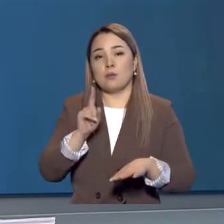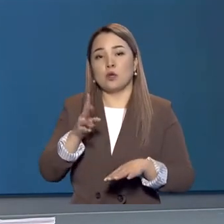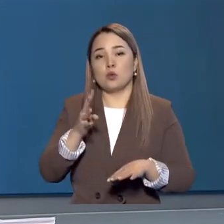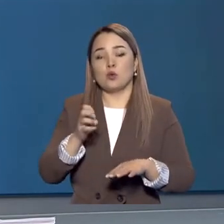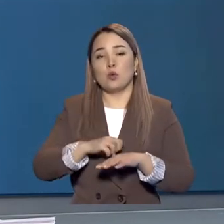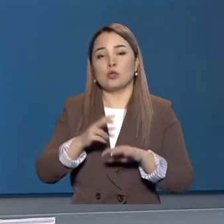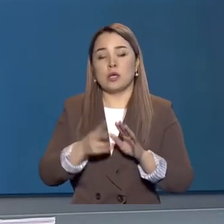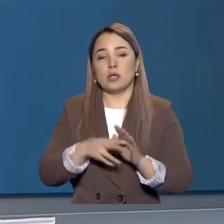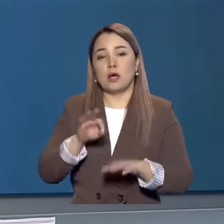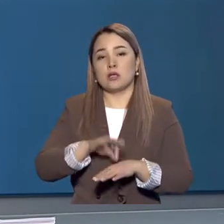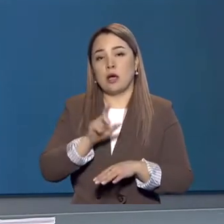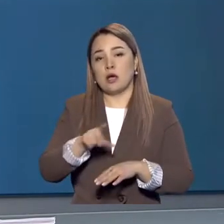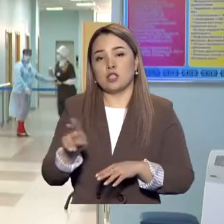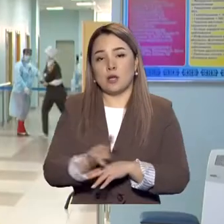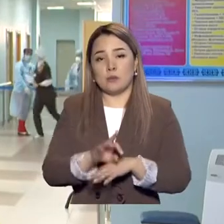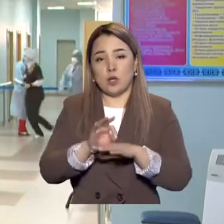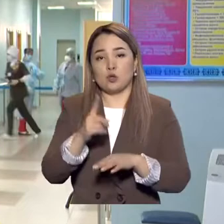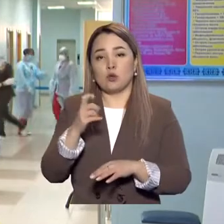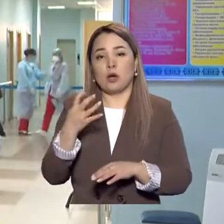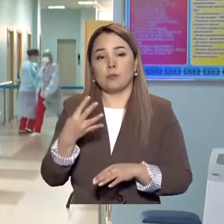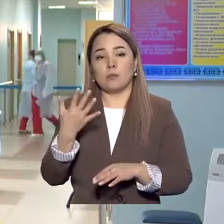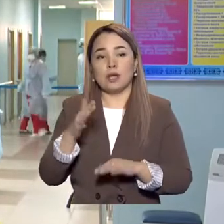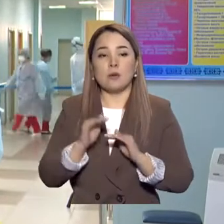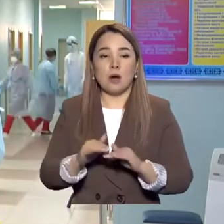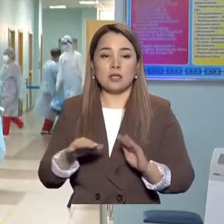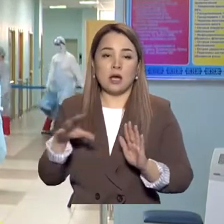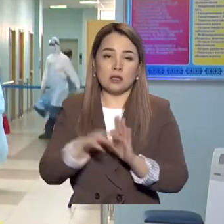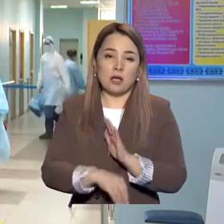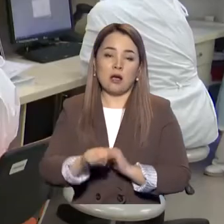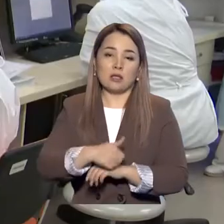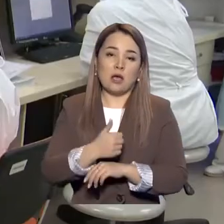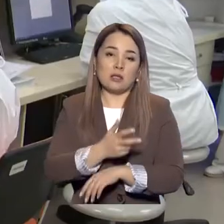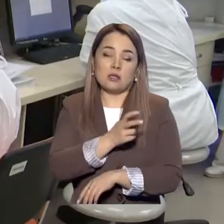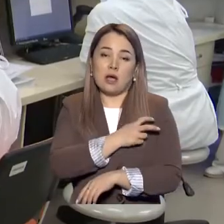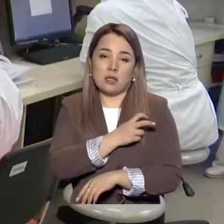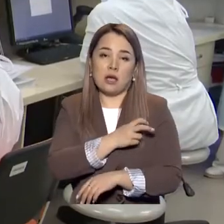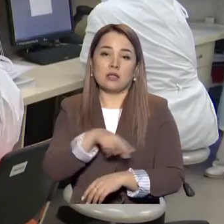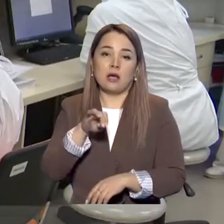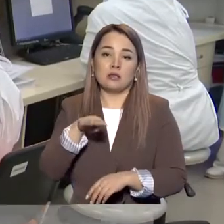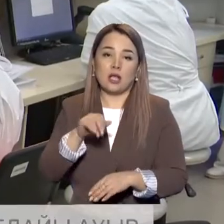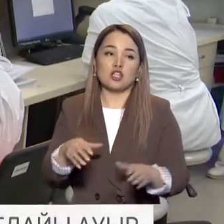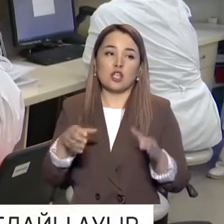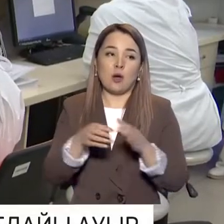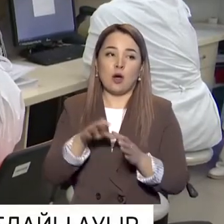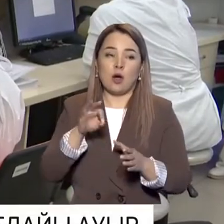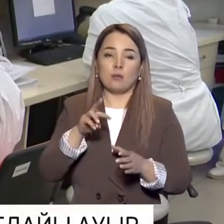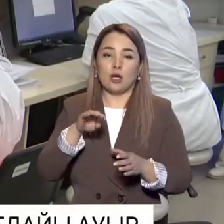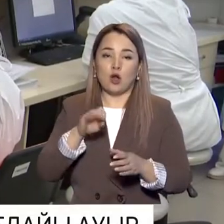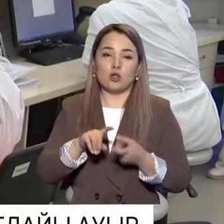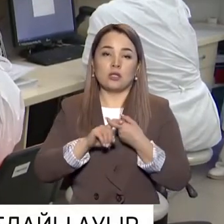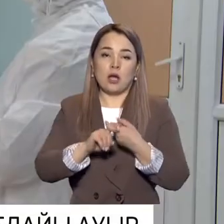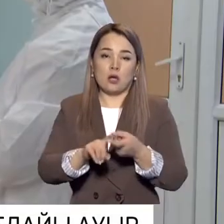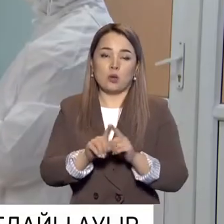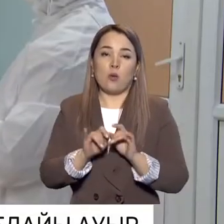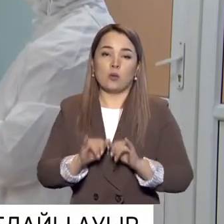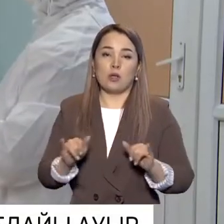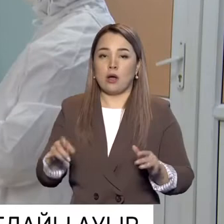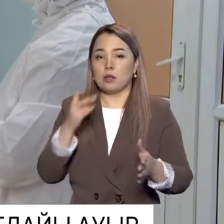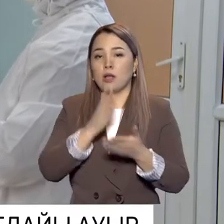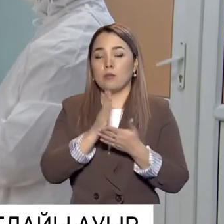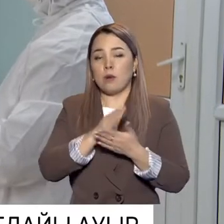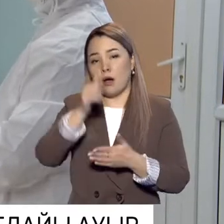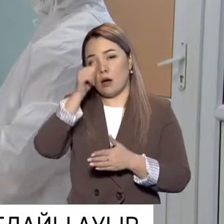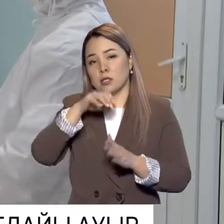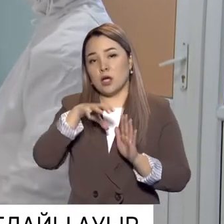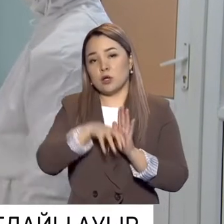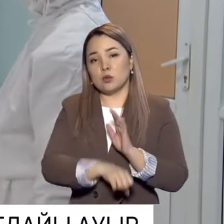емделіп жатыр. Оның 145-і бала. Бас санитар дәрігердің сөзінше, дельта штаммымен қатар омикронды жұқтыру деректері көбейген. Айдың